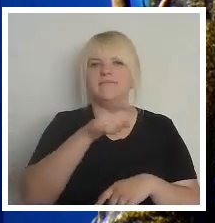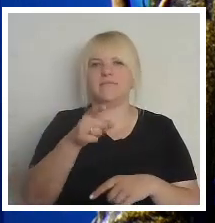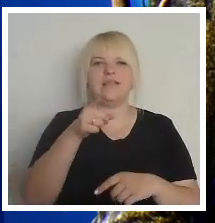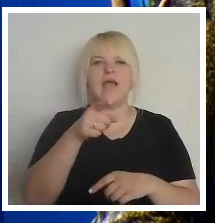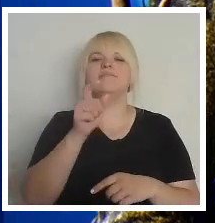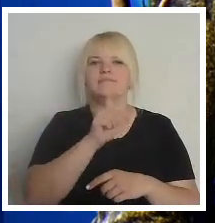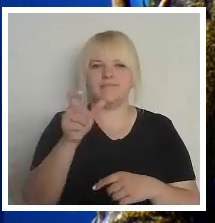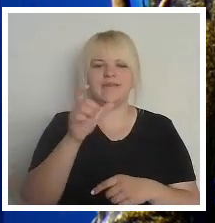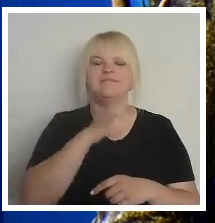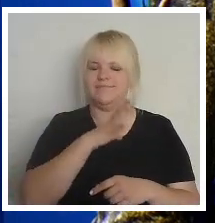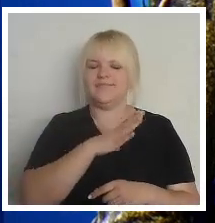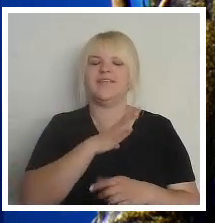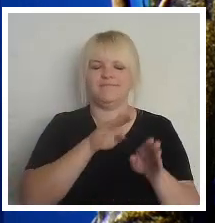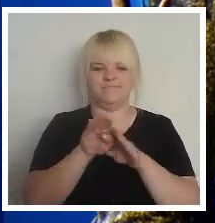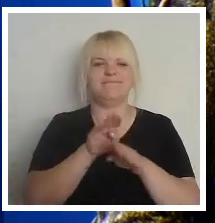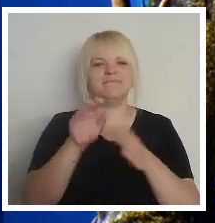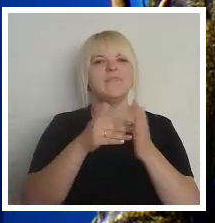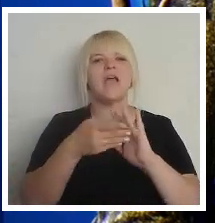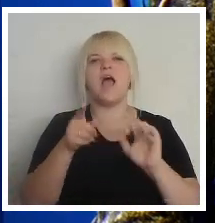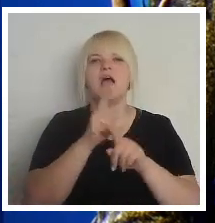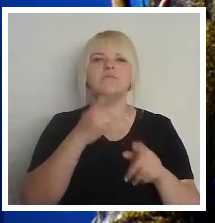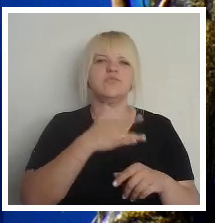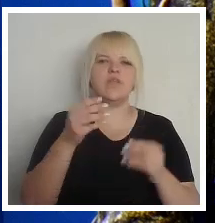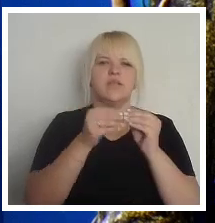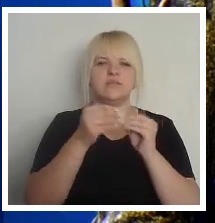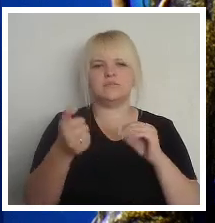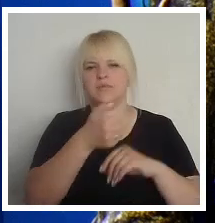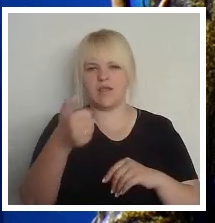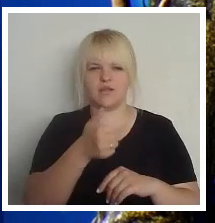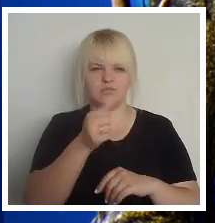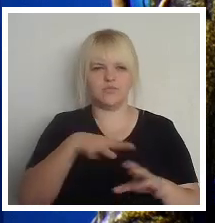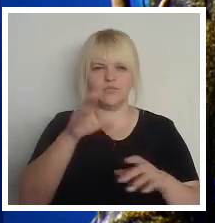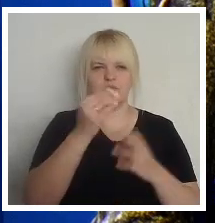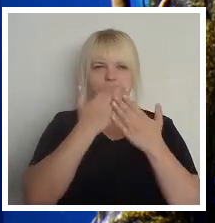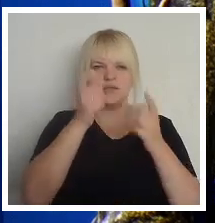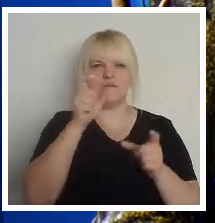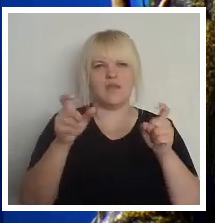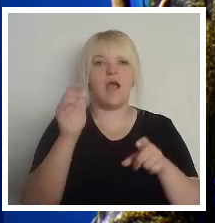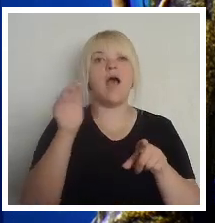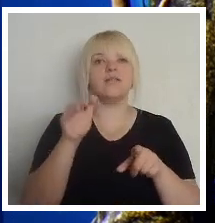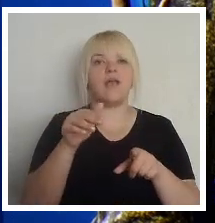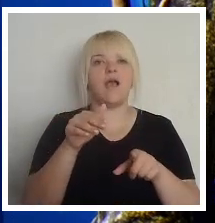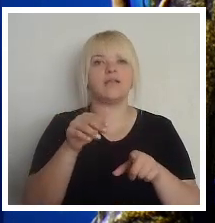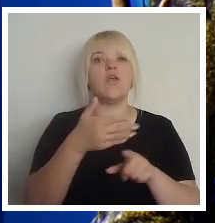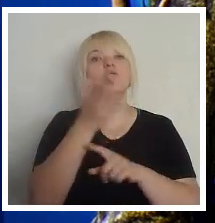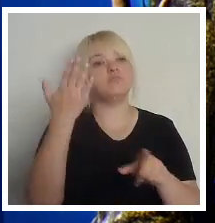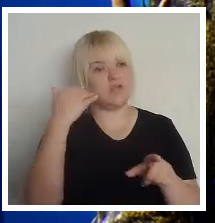grābekļa vienreiz uzkāpuši, un man tā liekas, 10 gadus mums lasītājs atgādina, kad jums taču kādreiz bija akcija pa